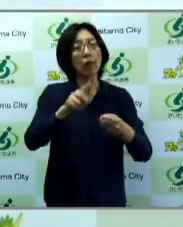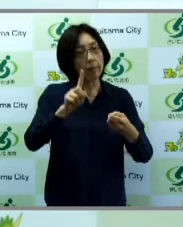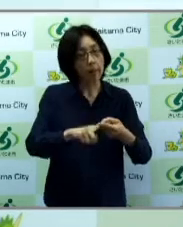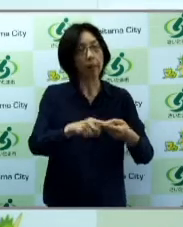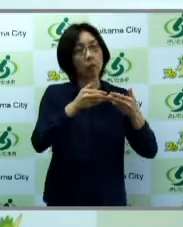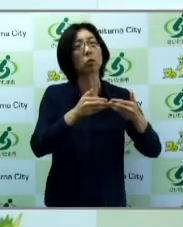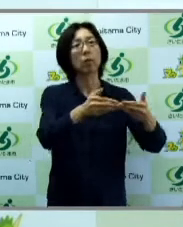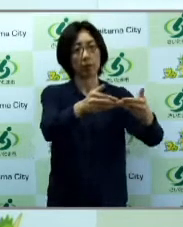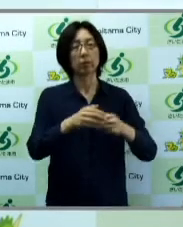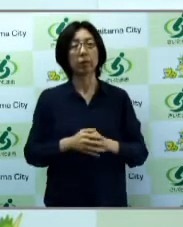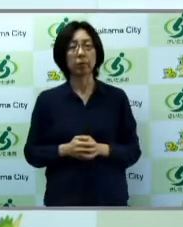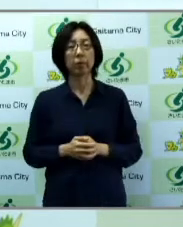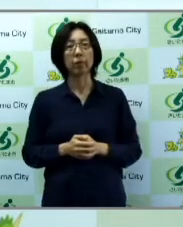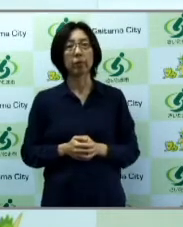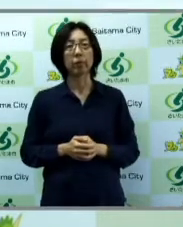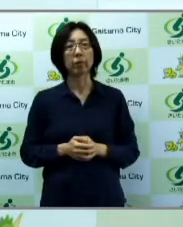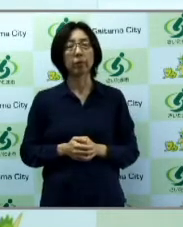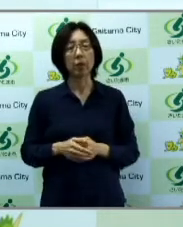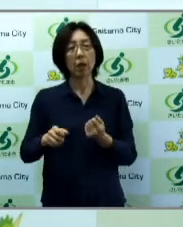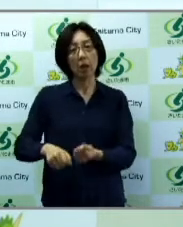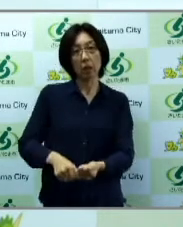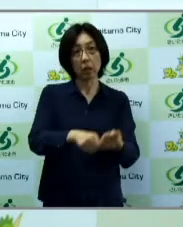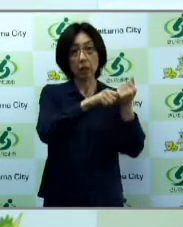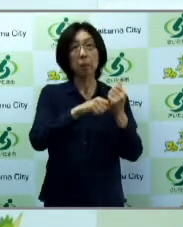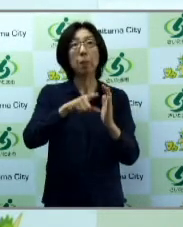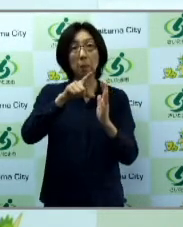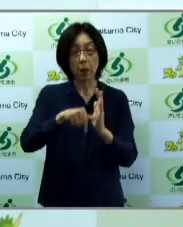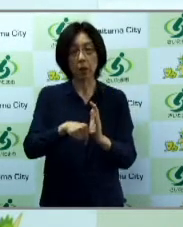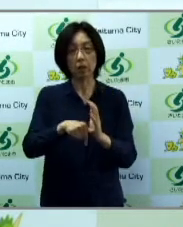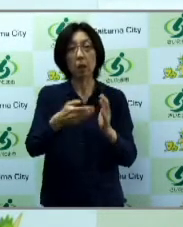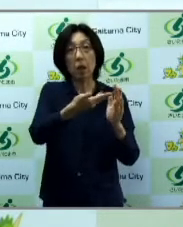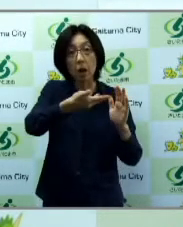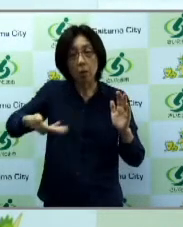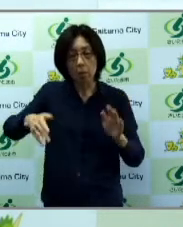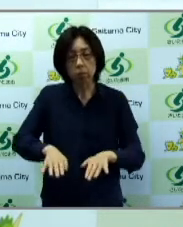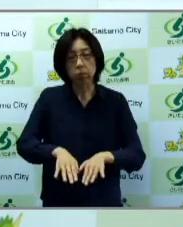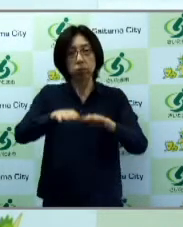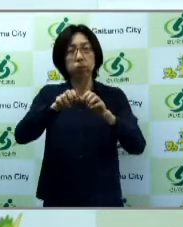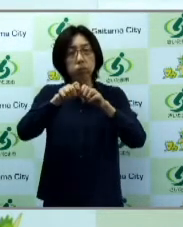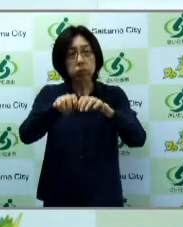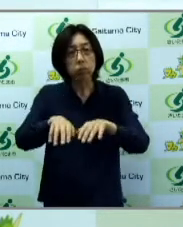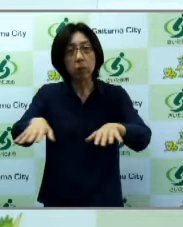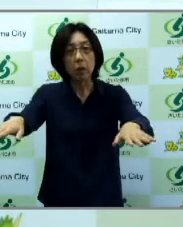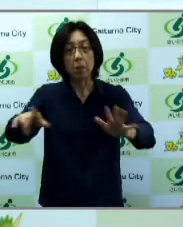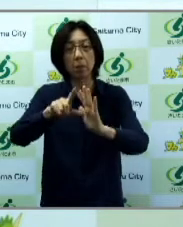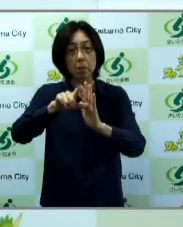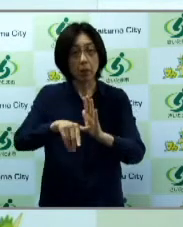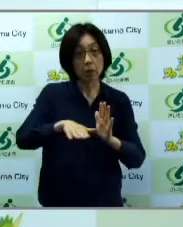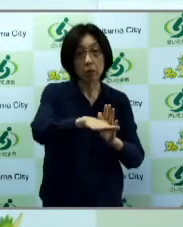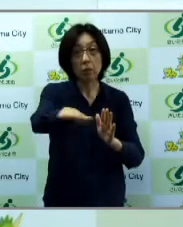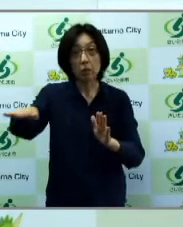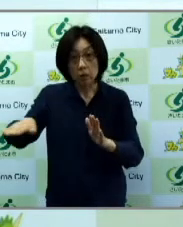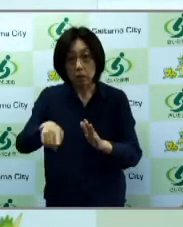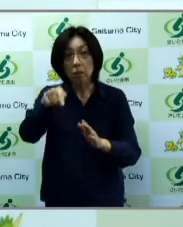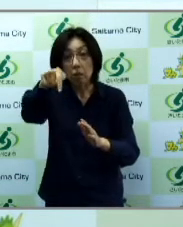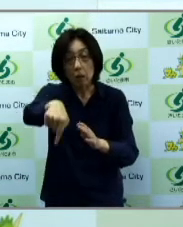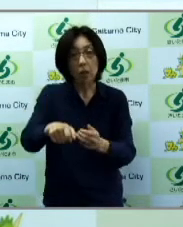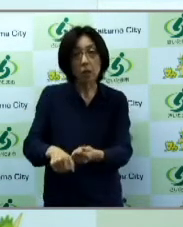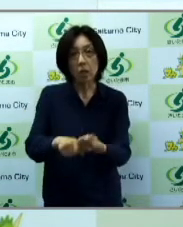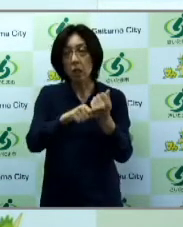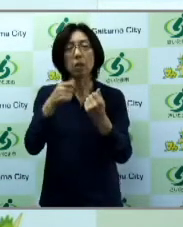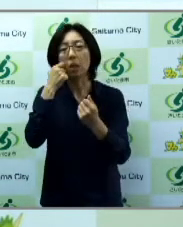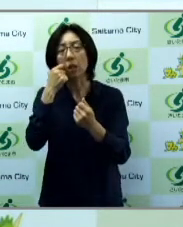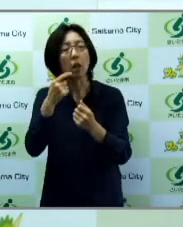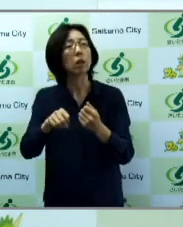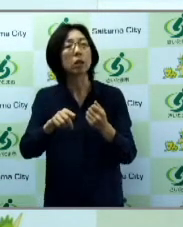でございます。原則浸水想定区域外への避難を行いますが、避難にいとまがない場合の避難先